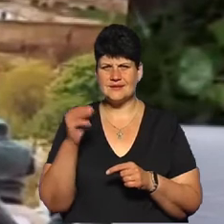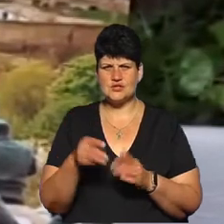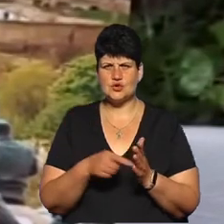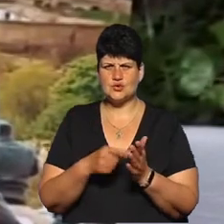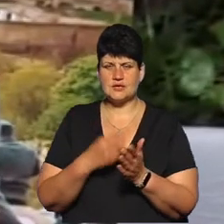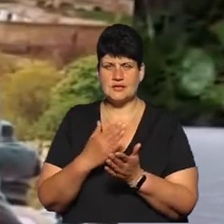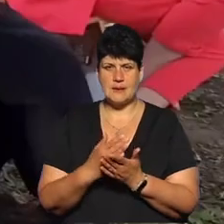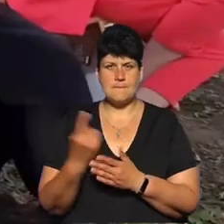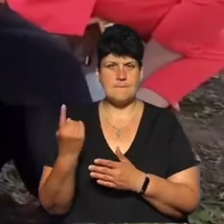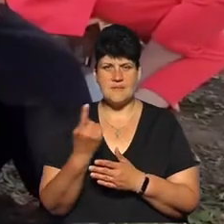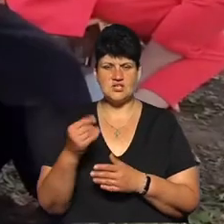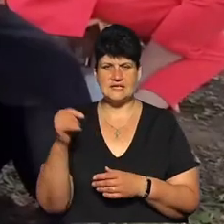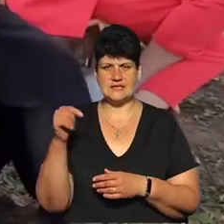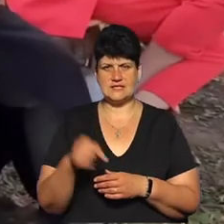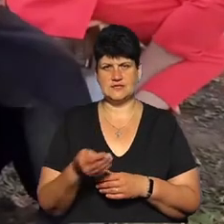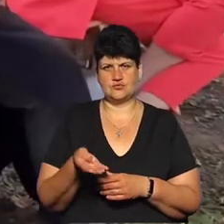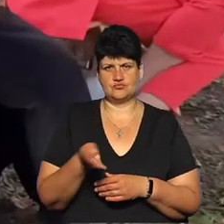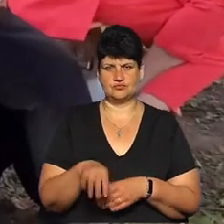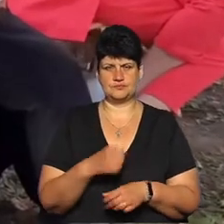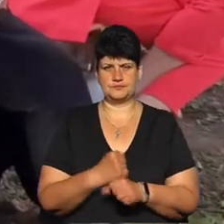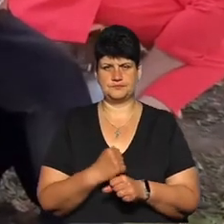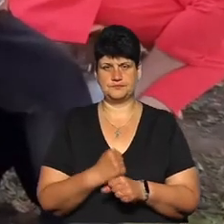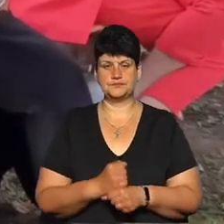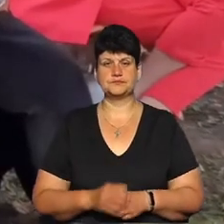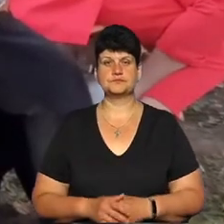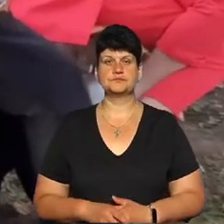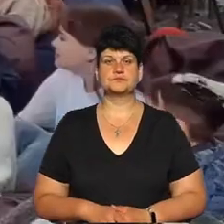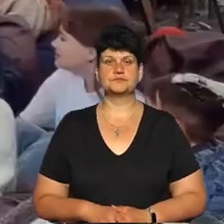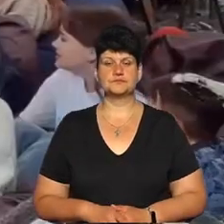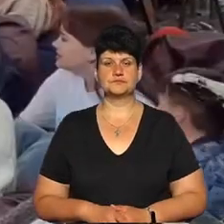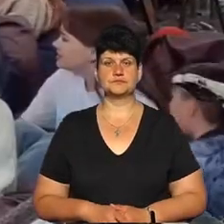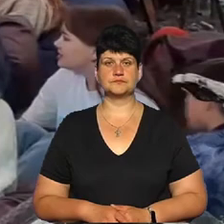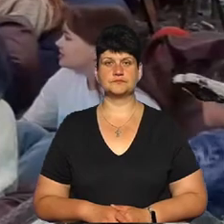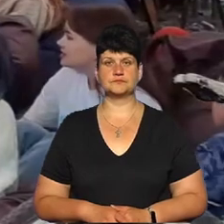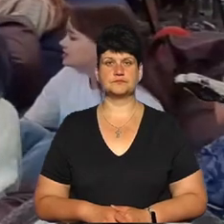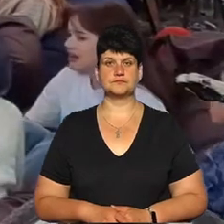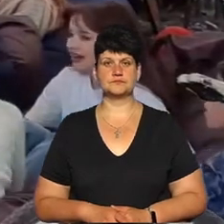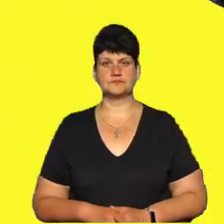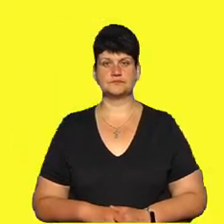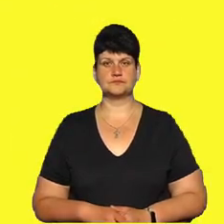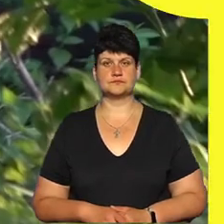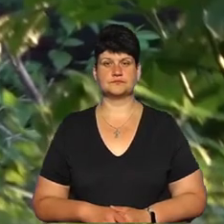– 1000 примірників. Людмила Путькалець, Тарас Бурак. Новини на Суспільному. Тернопільщина.